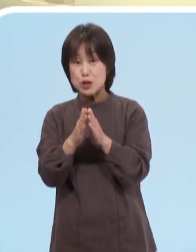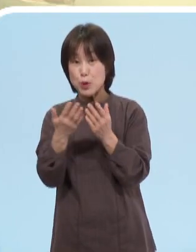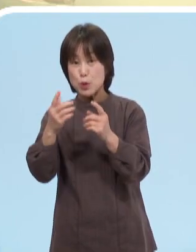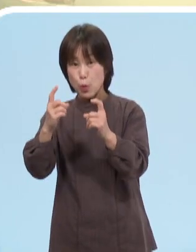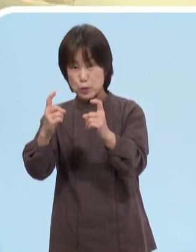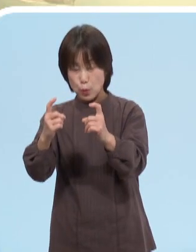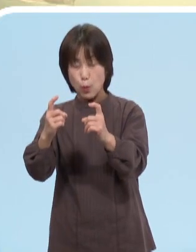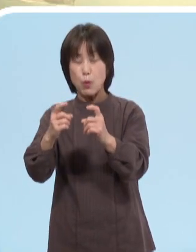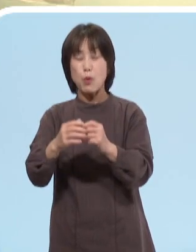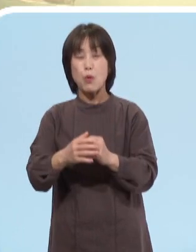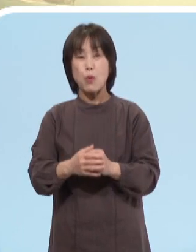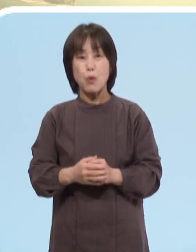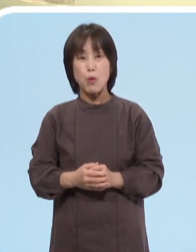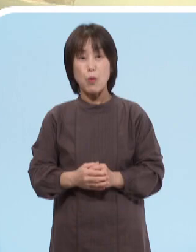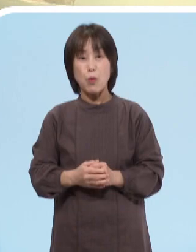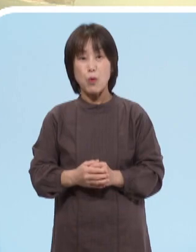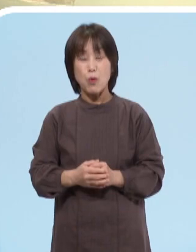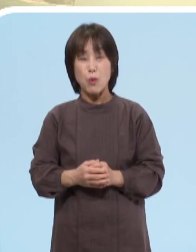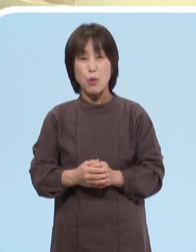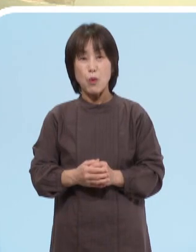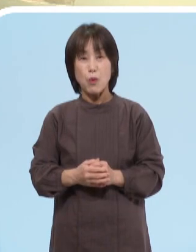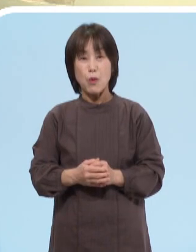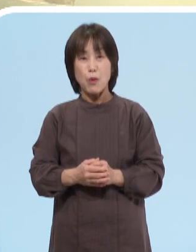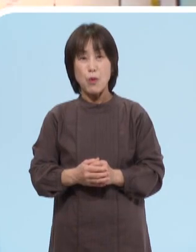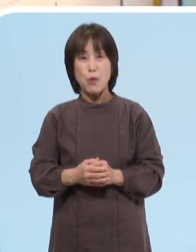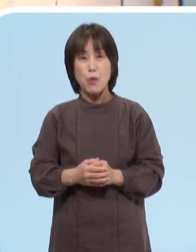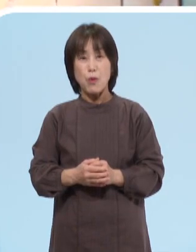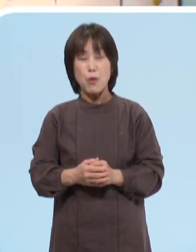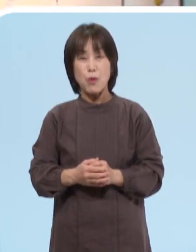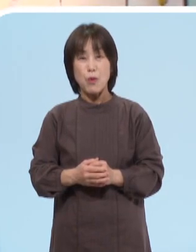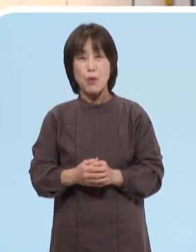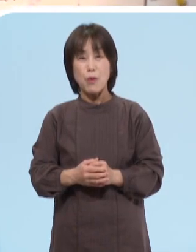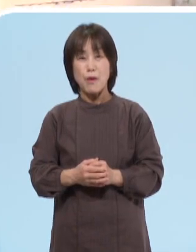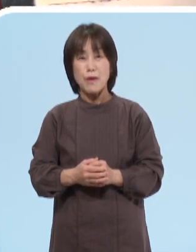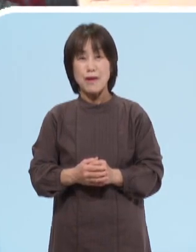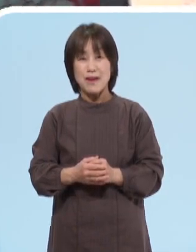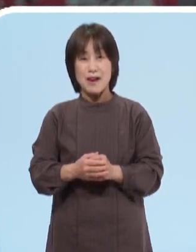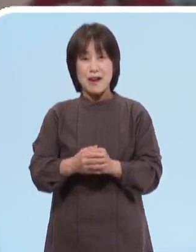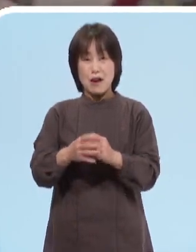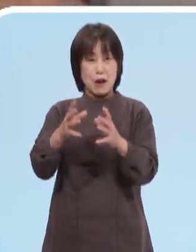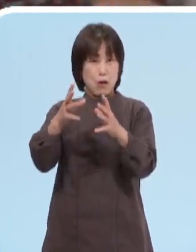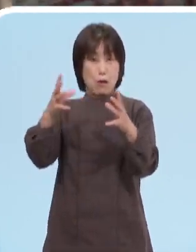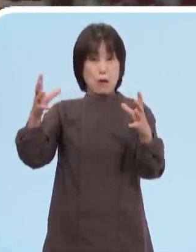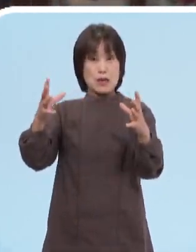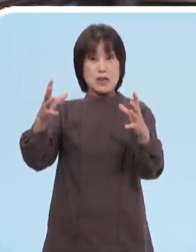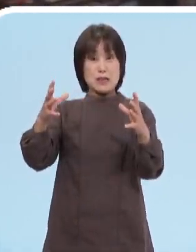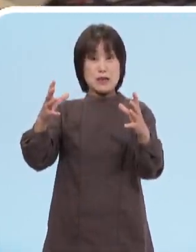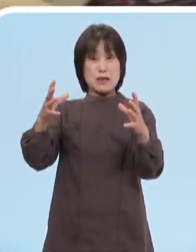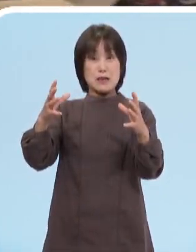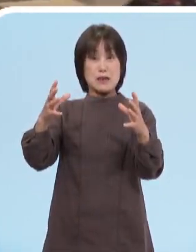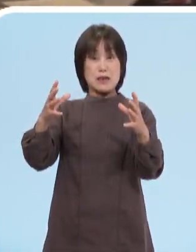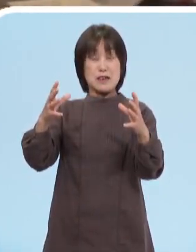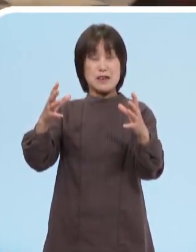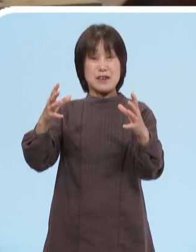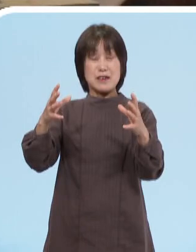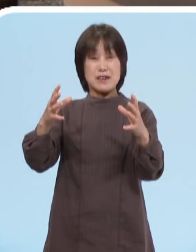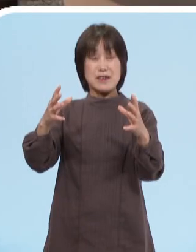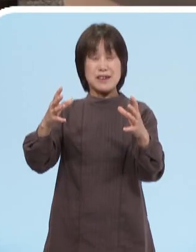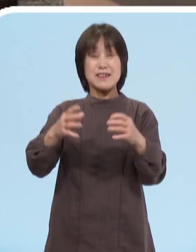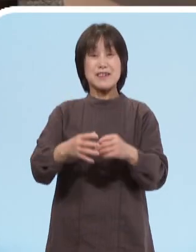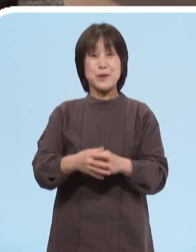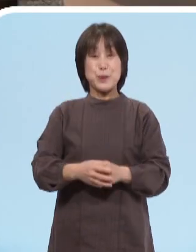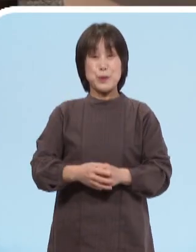本城で、ちょっと見たらさ、 はい、 これでかない そうです